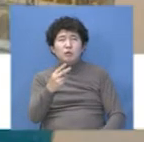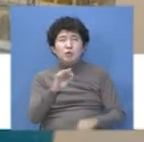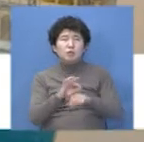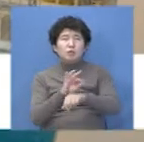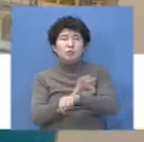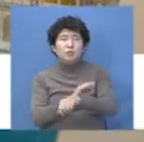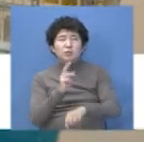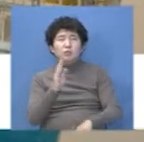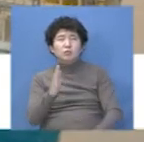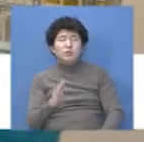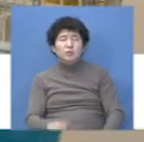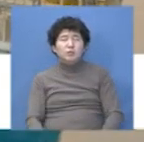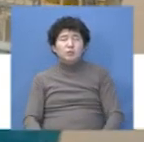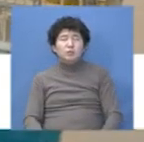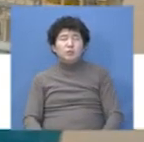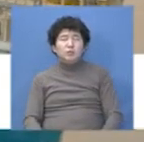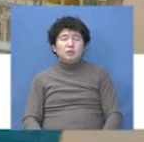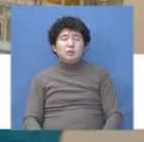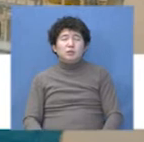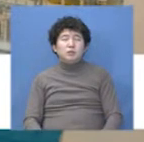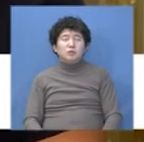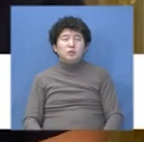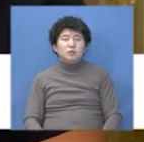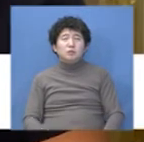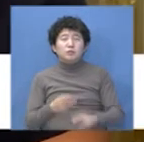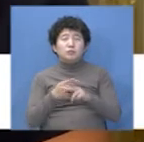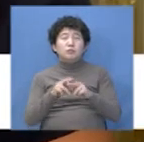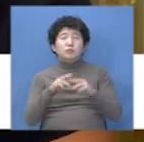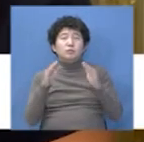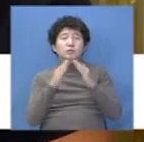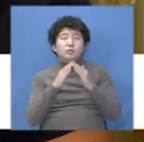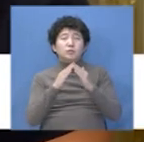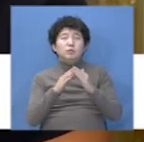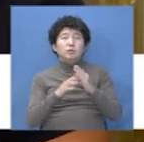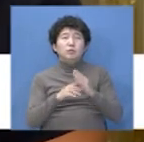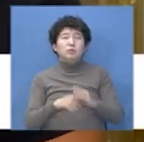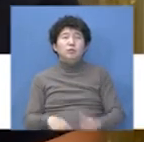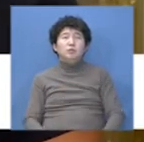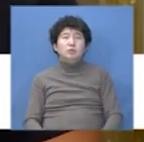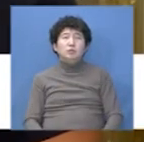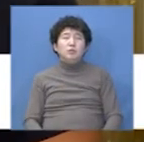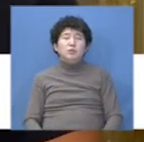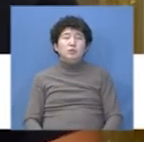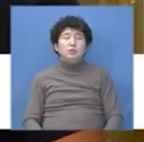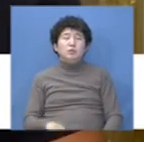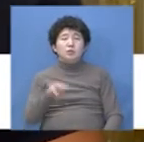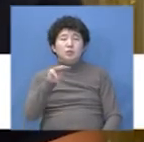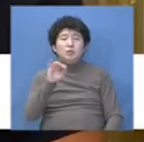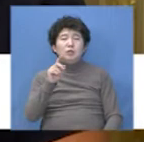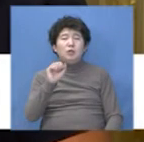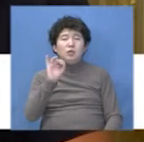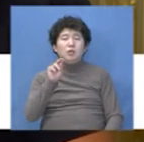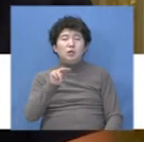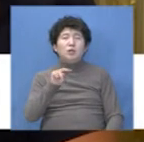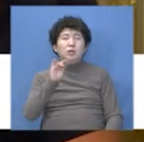квадратных. Здание в первую очередь интересно тем, что это дом начальника РТШГ-строя Михаила Васильевича Инюшина. То